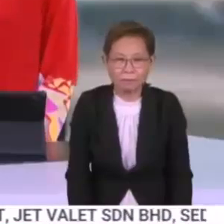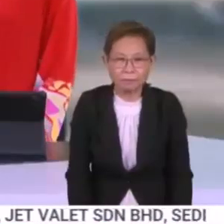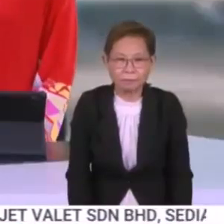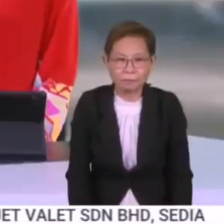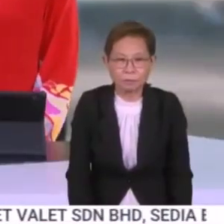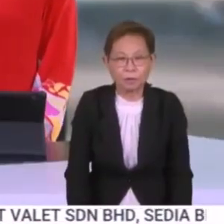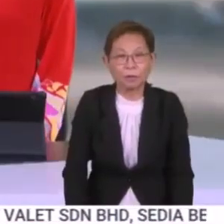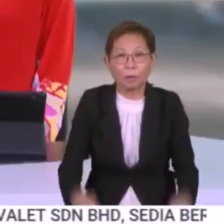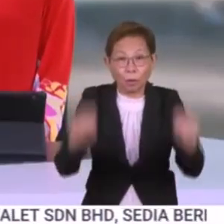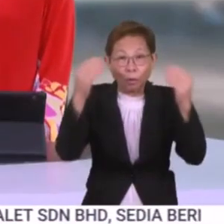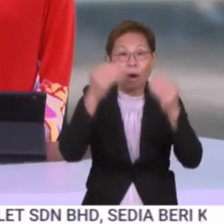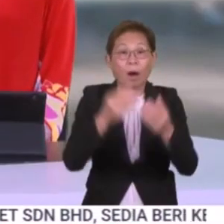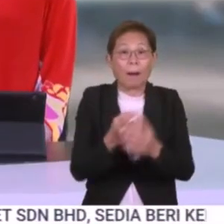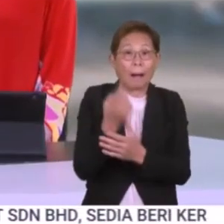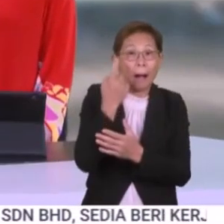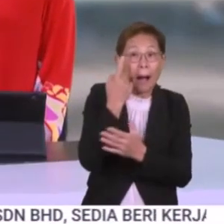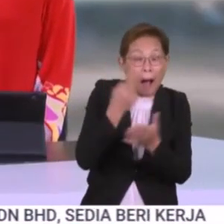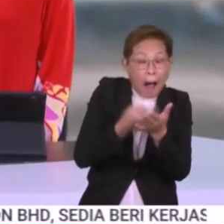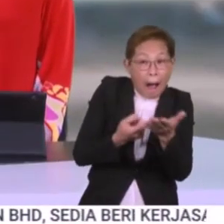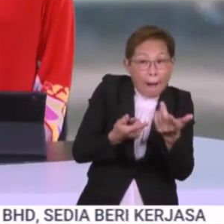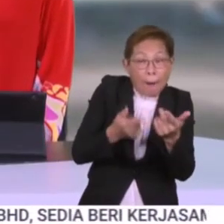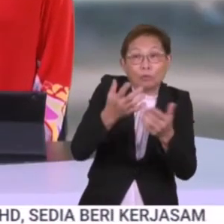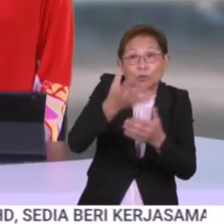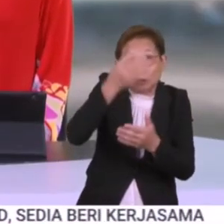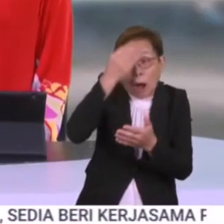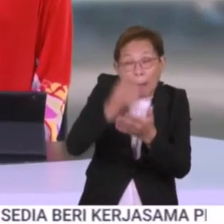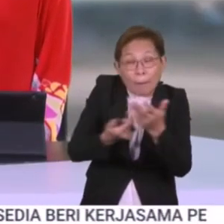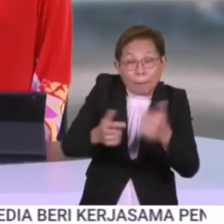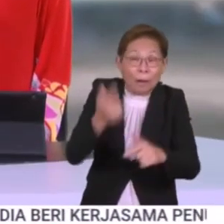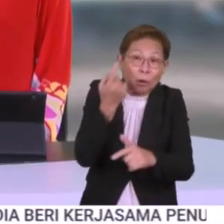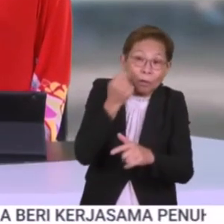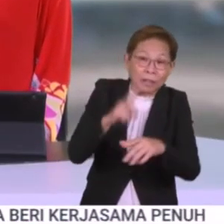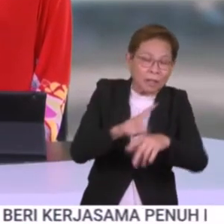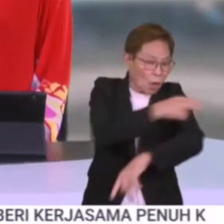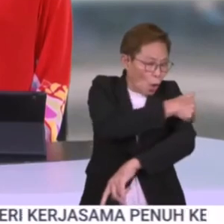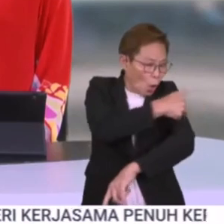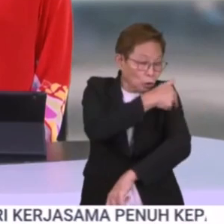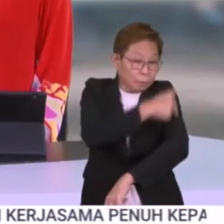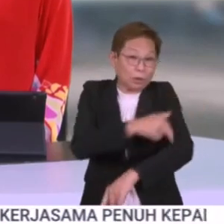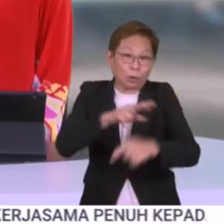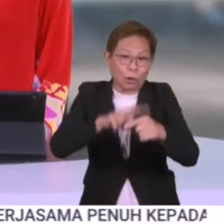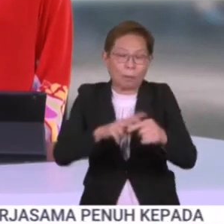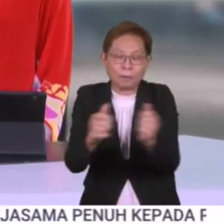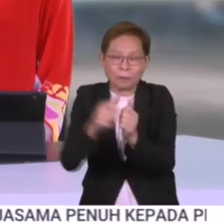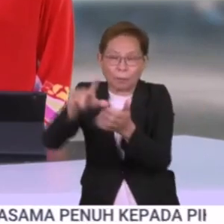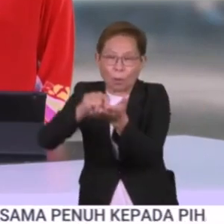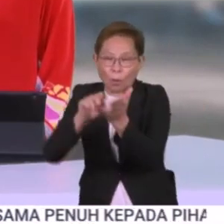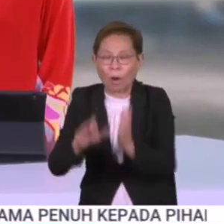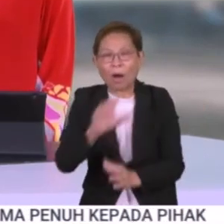saudara untuk perkembangan terkini di Hospital Tengku ampuan Rohimah gelang Selangor awan